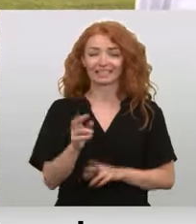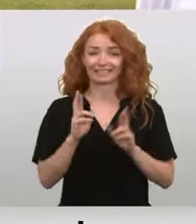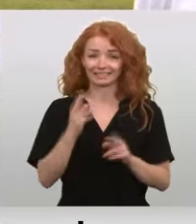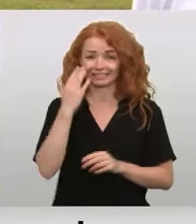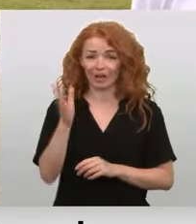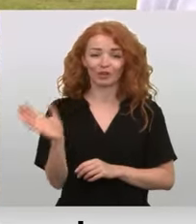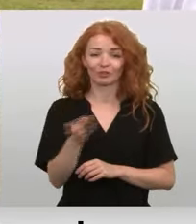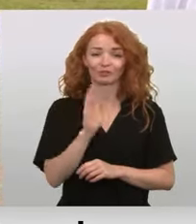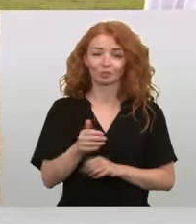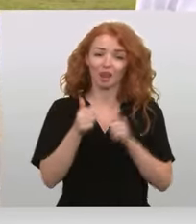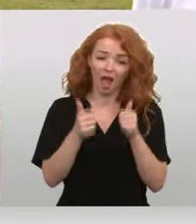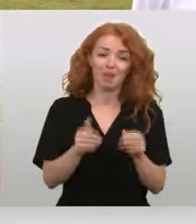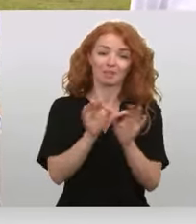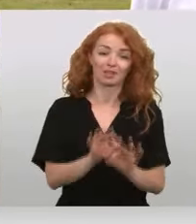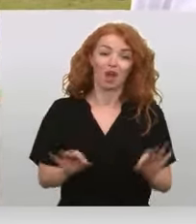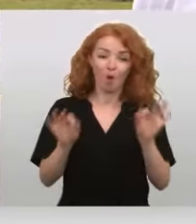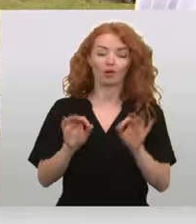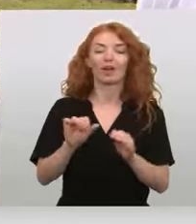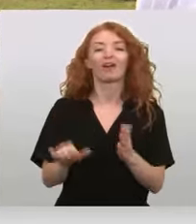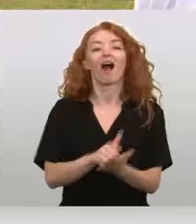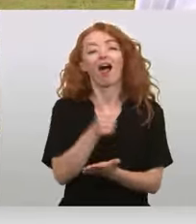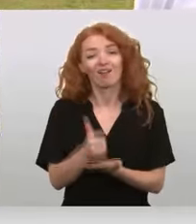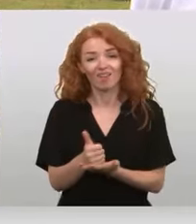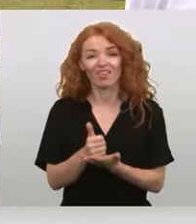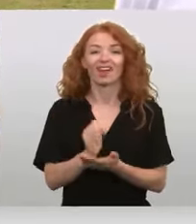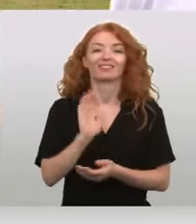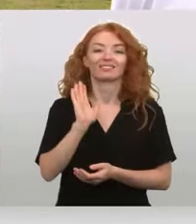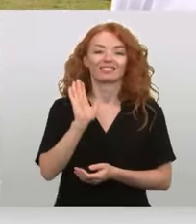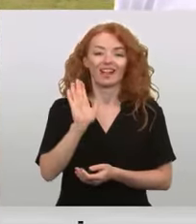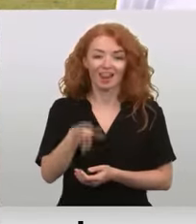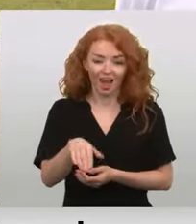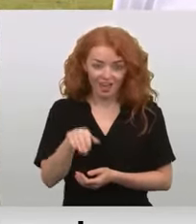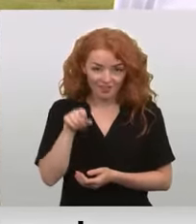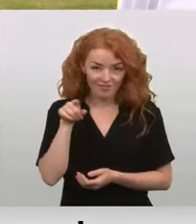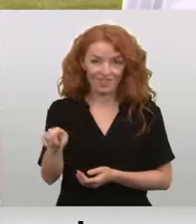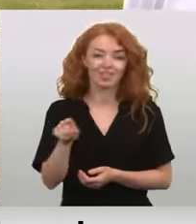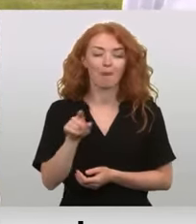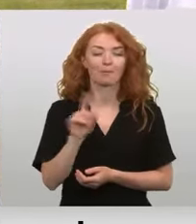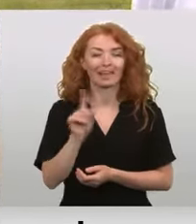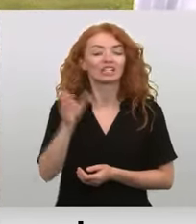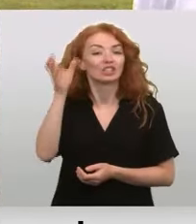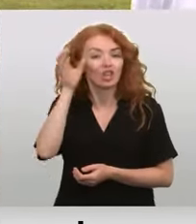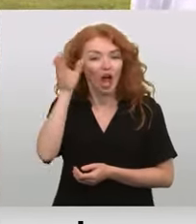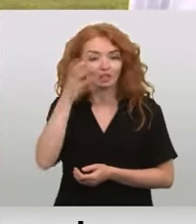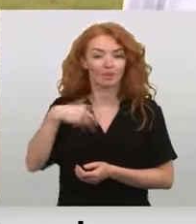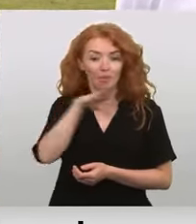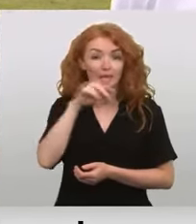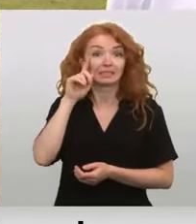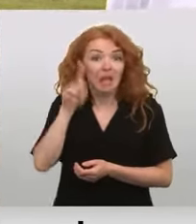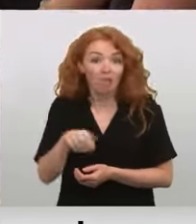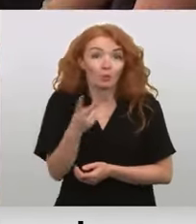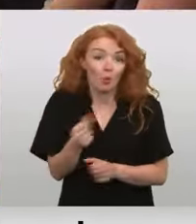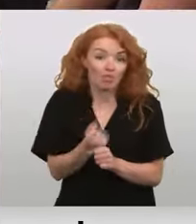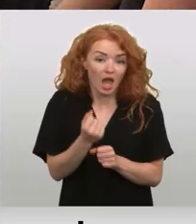ļoti jauki, ļoti labi, un galvenais, es domāju, ka viņam būs tādas zināšanas, ka mēs zināsim, ko darīt krīzes